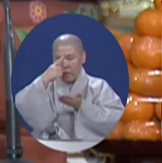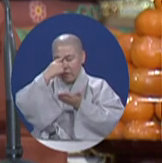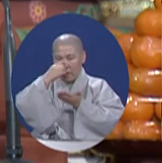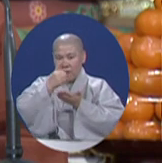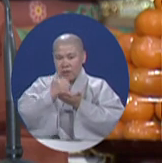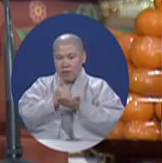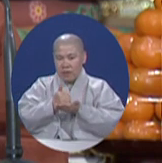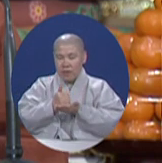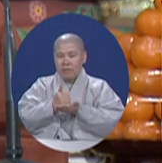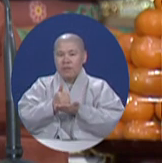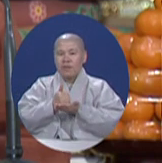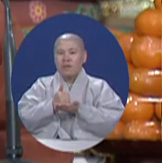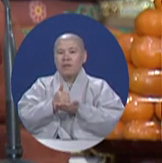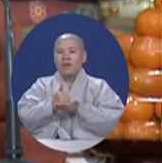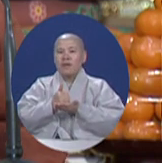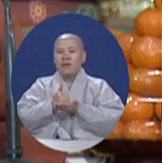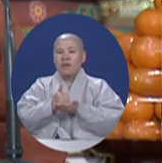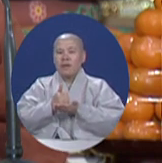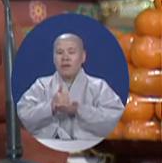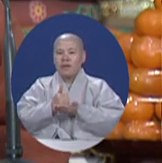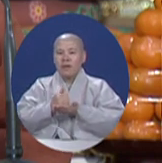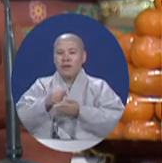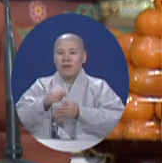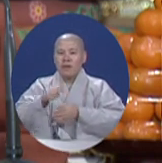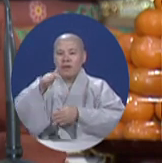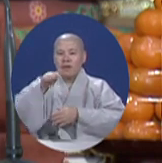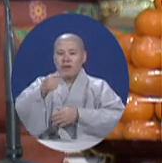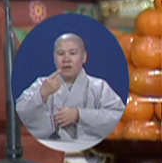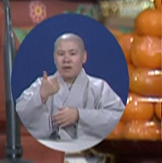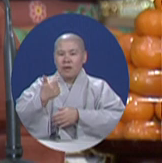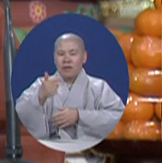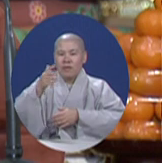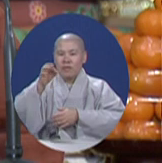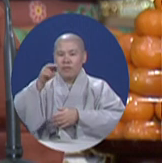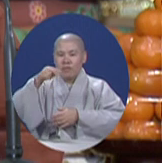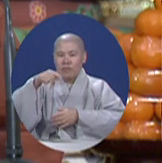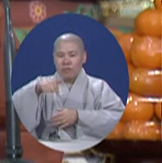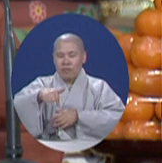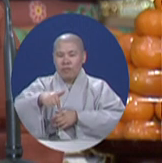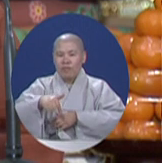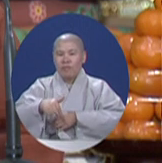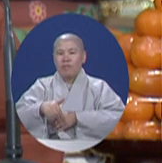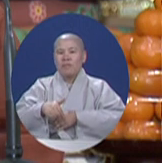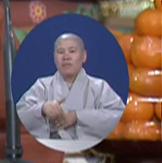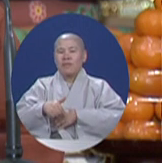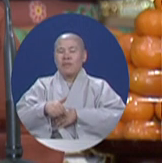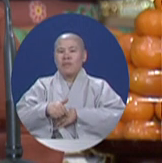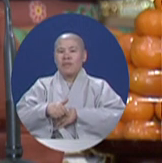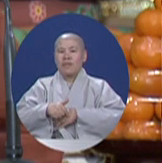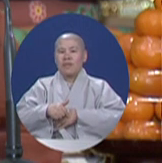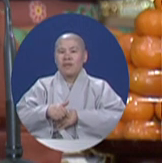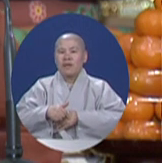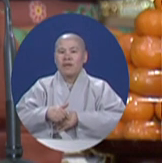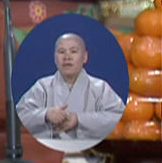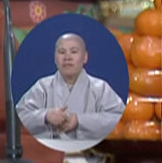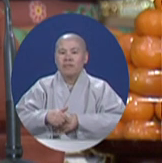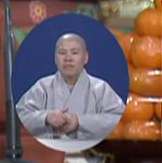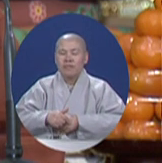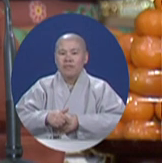이 경을 보는 스님은 근육이다. 또 이 죽반승으로